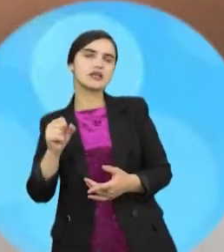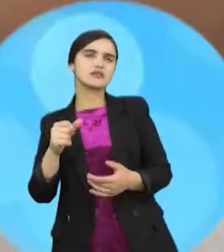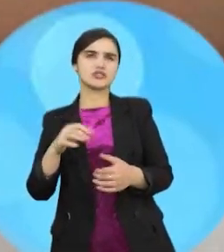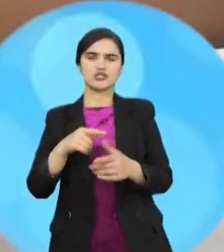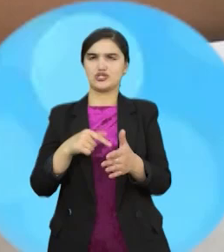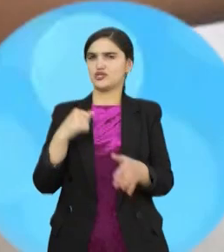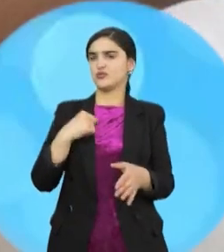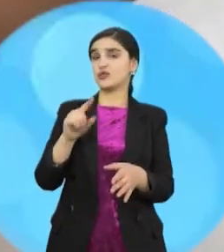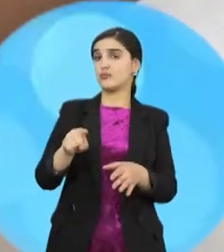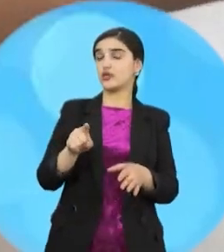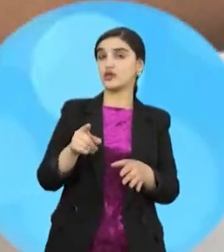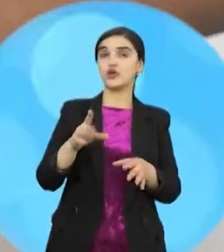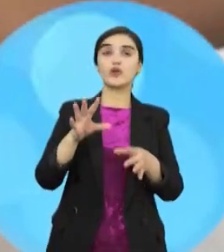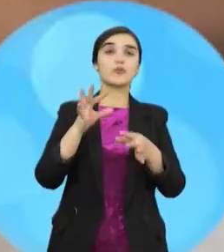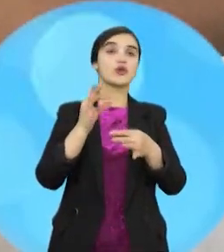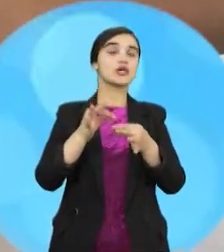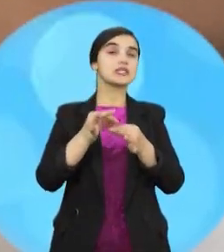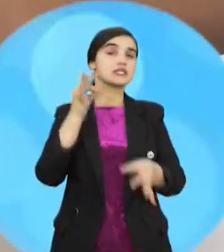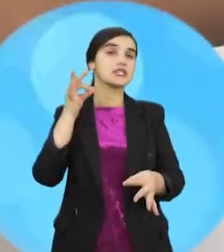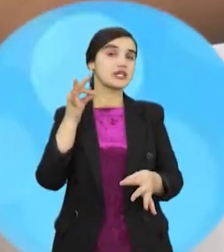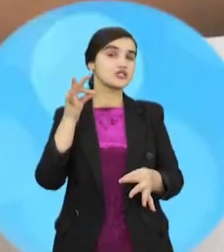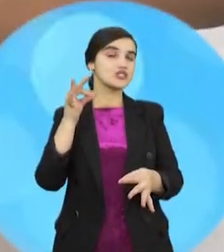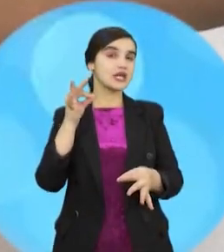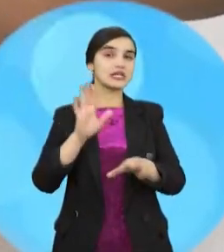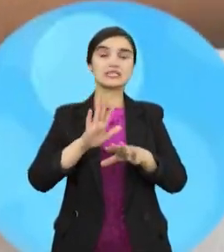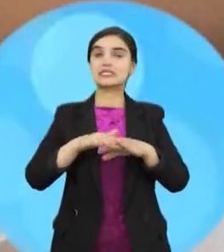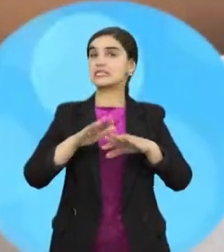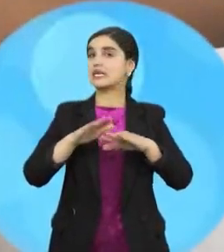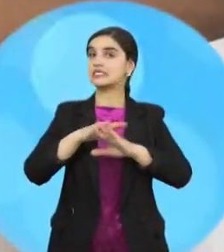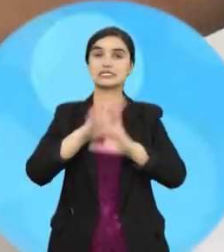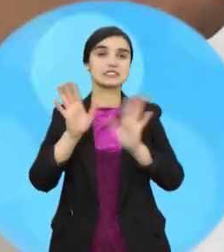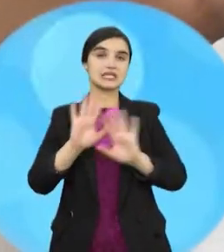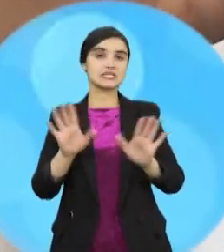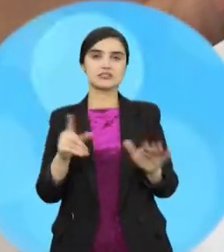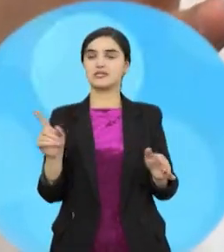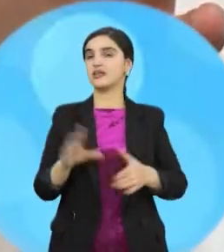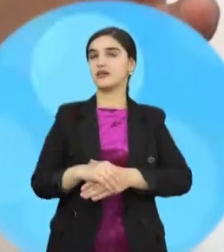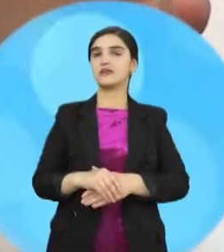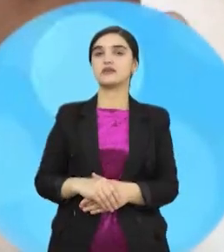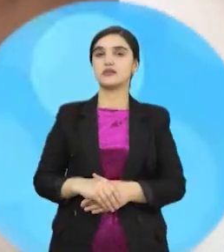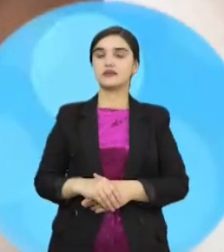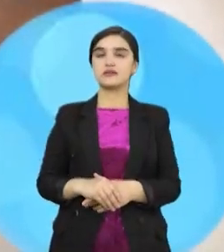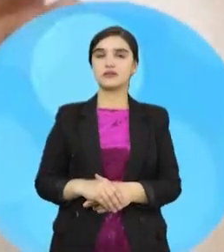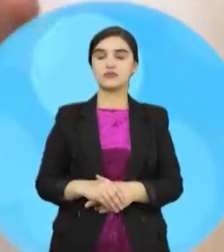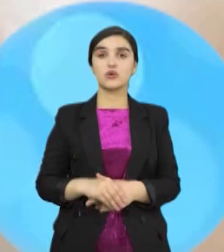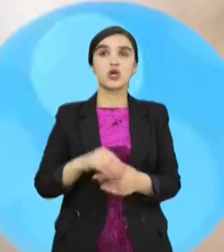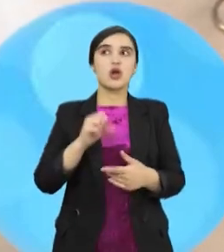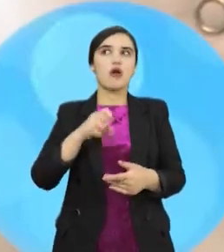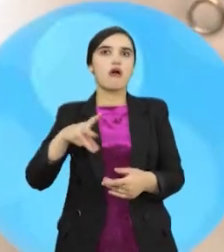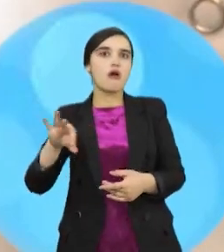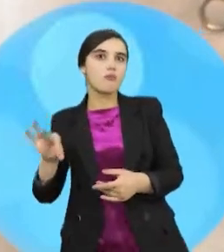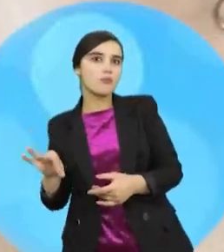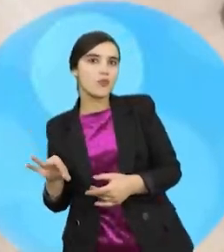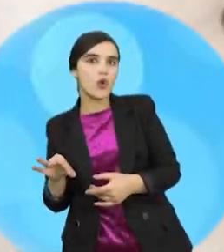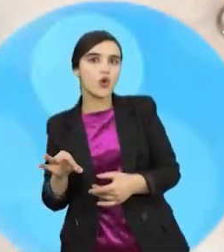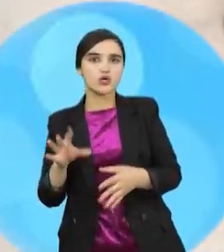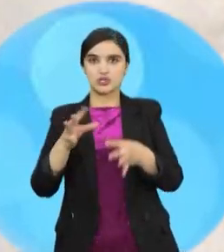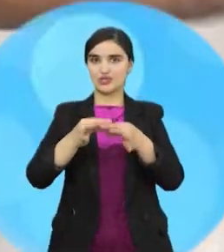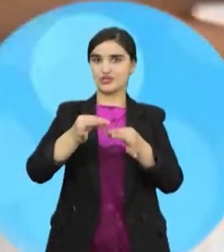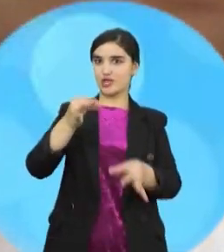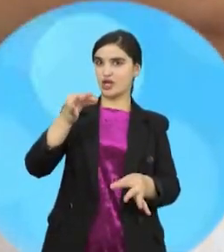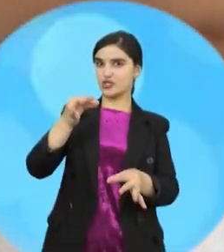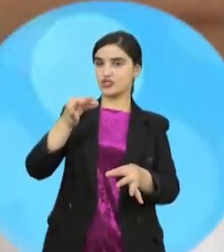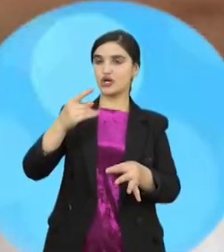برای آن که ما با نایچه دست نزده، با نایچه با دستمون تاثیر نکرده ایستاده ایم، اما